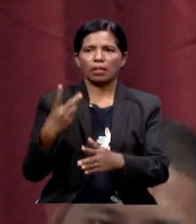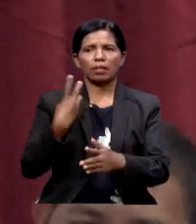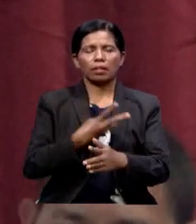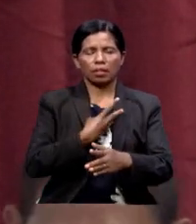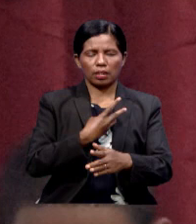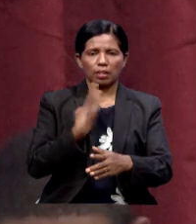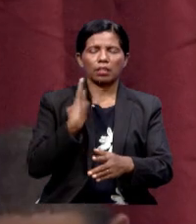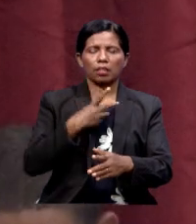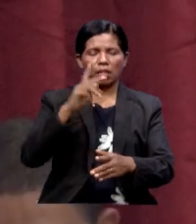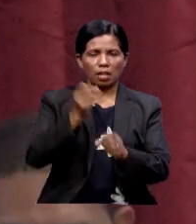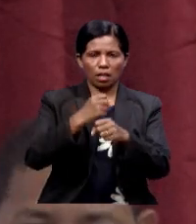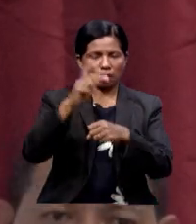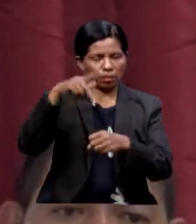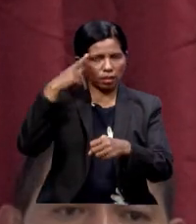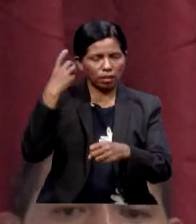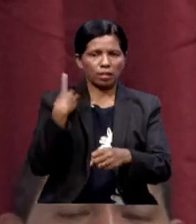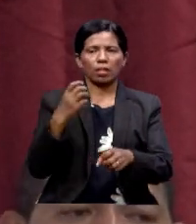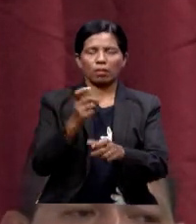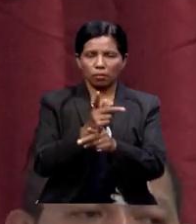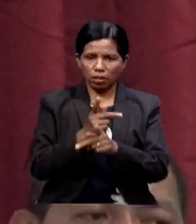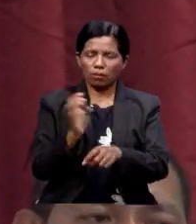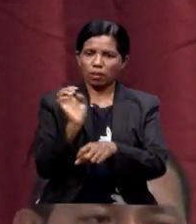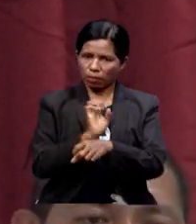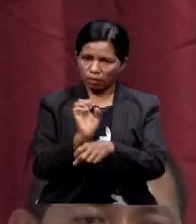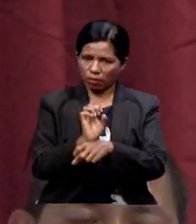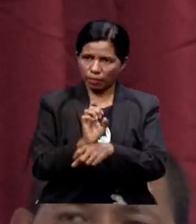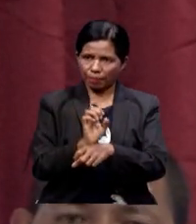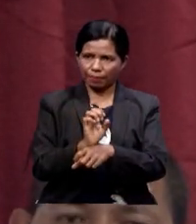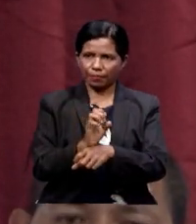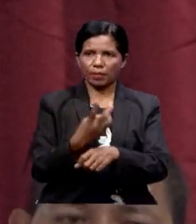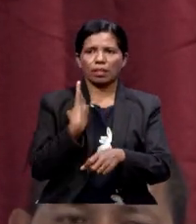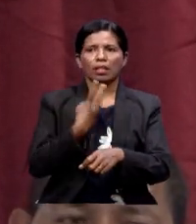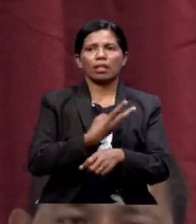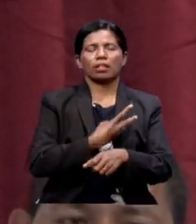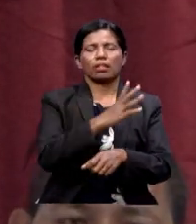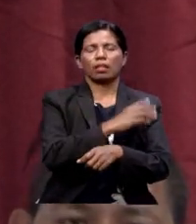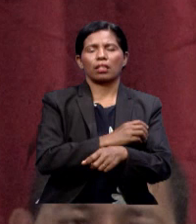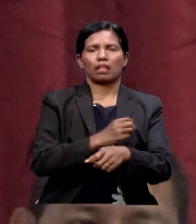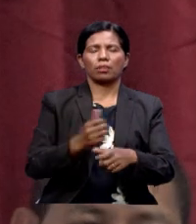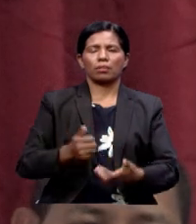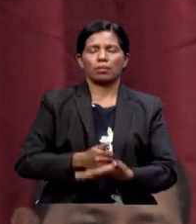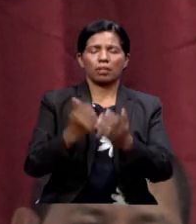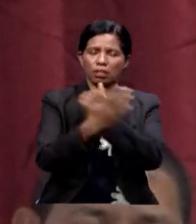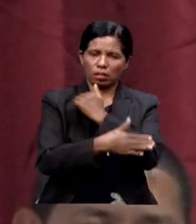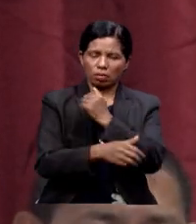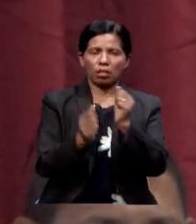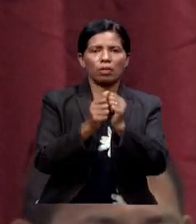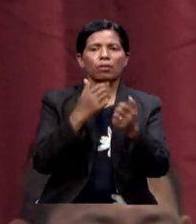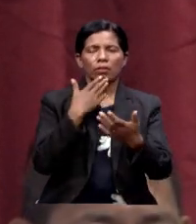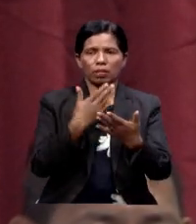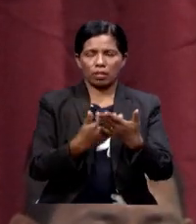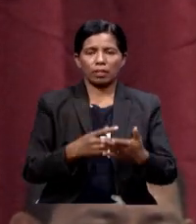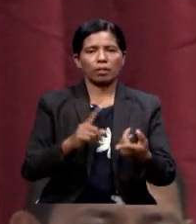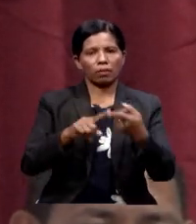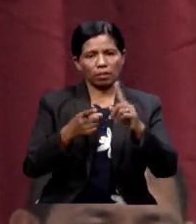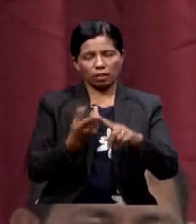halu politik, ita sigur ekonomi. Atau nene, ita nene sustainable dari base yang tinggi. Tanya pemaluk sih,